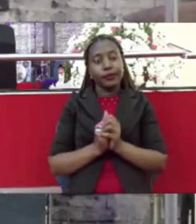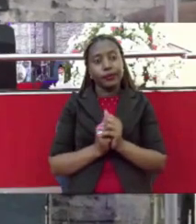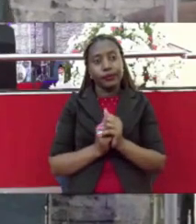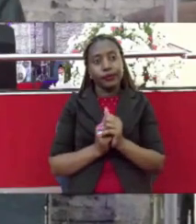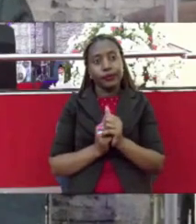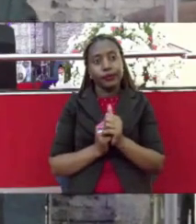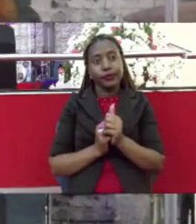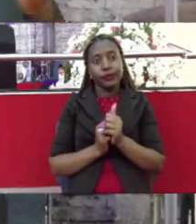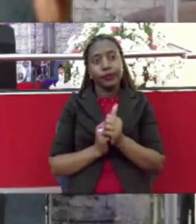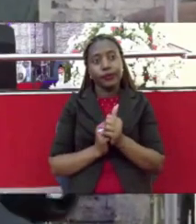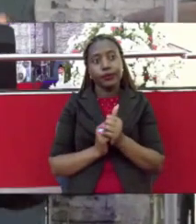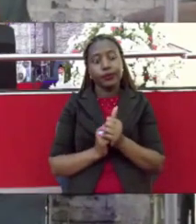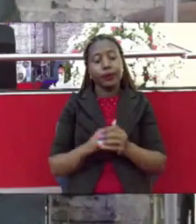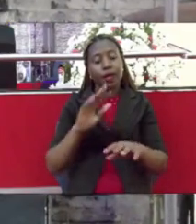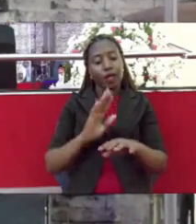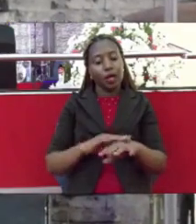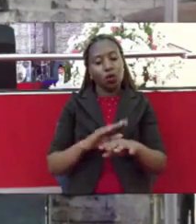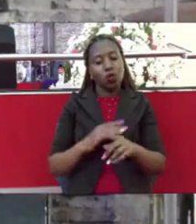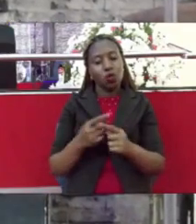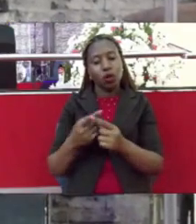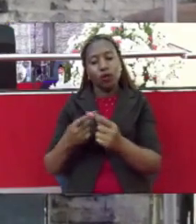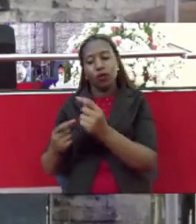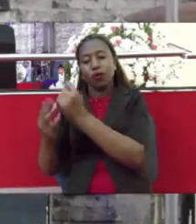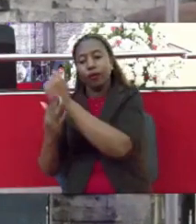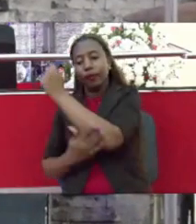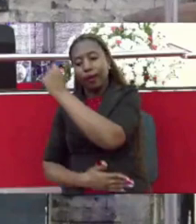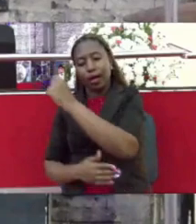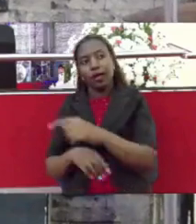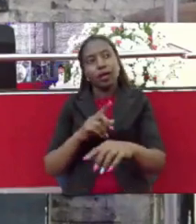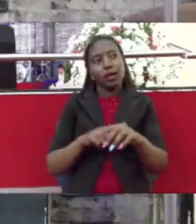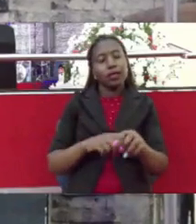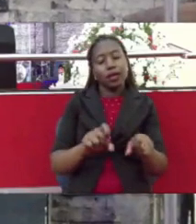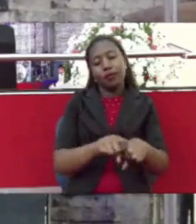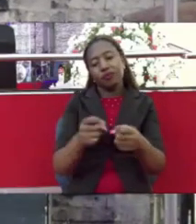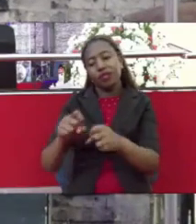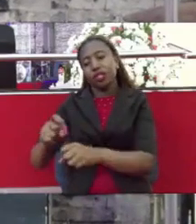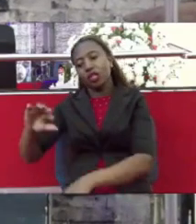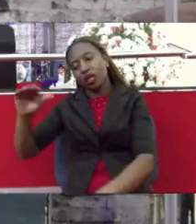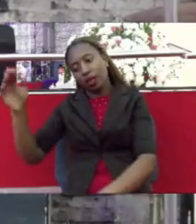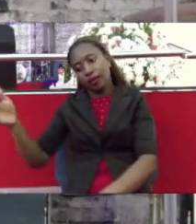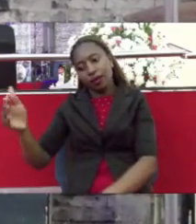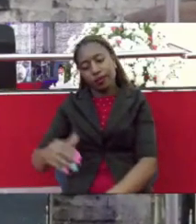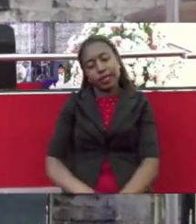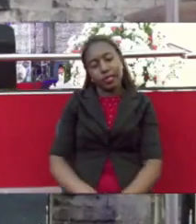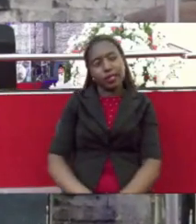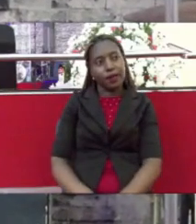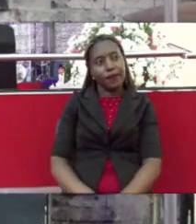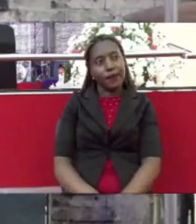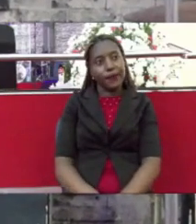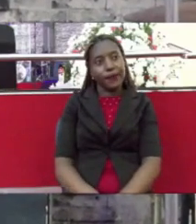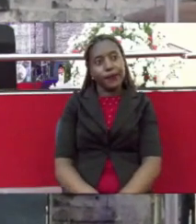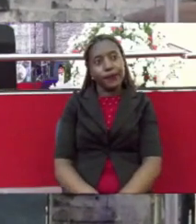kutenganisha the good and the bad from Threshed Mountains. Mazuri na mabaya kutoka kwa milima yetu iliyo